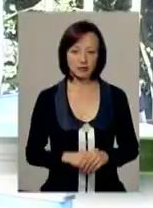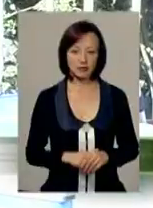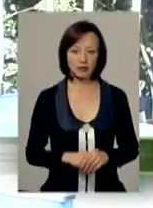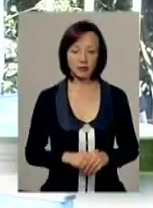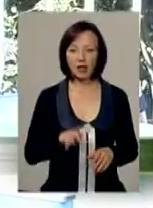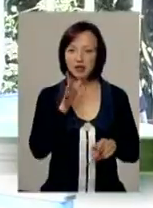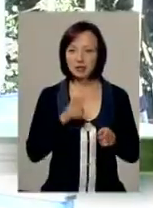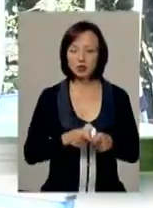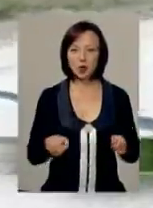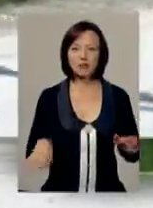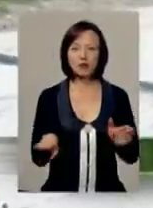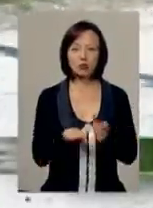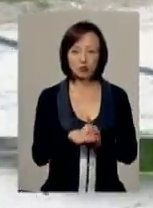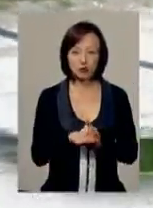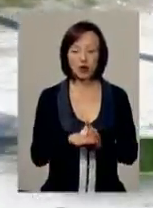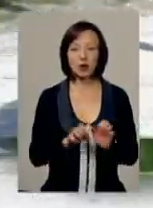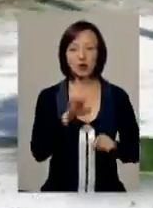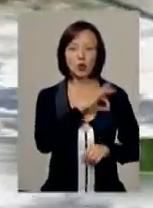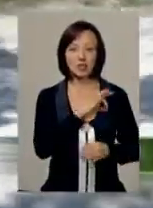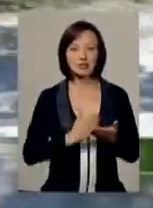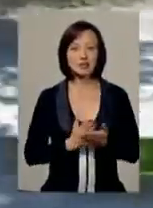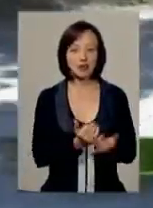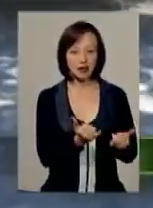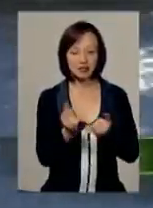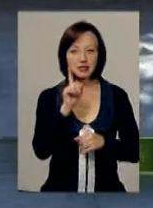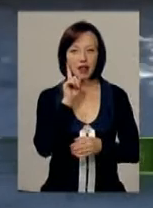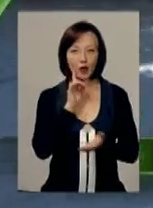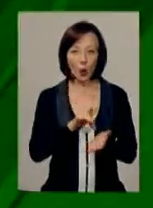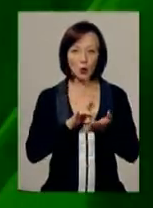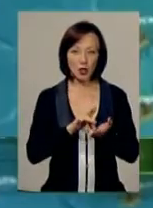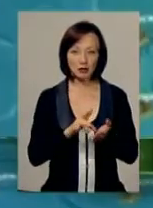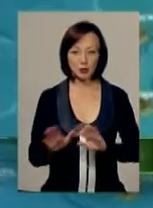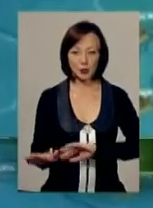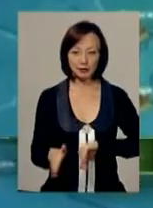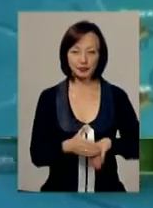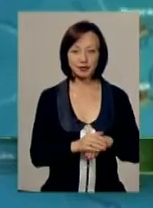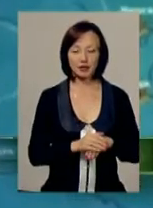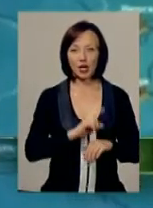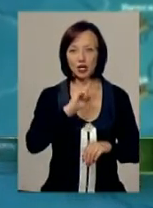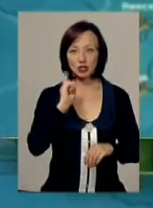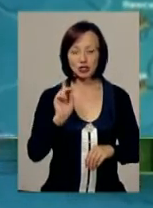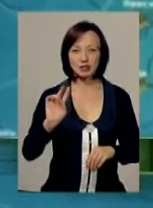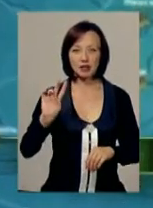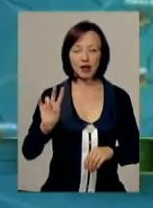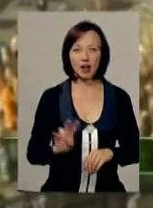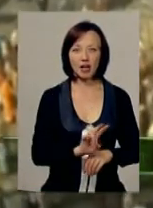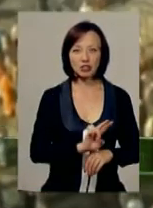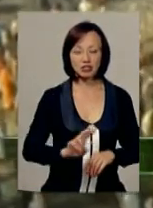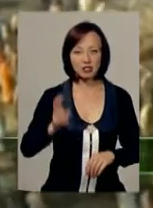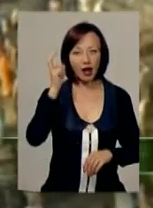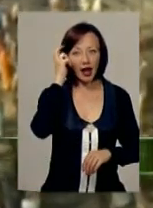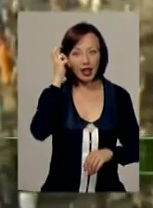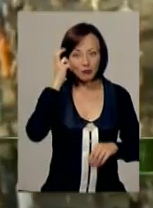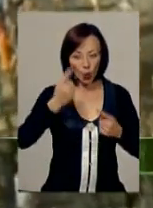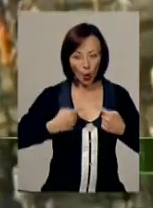Сезон відпусток. Подолянам пропонують скористатися сервісом зеленого туризму. Річниця хрещення Київської Русі.